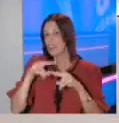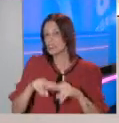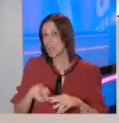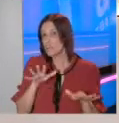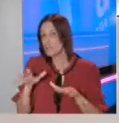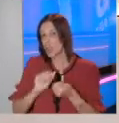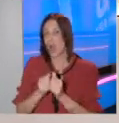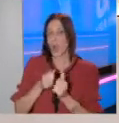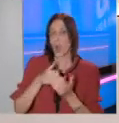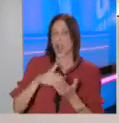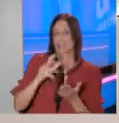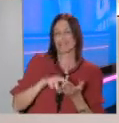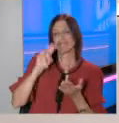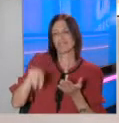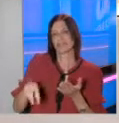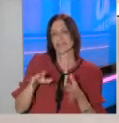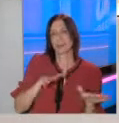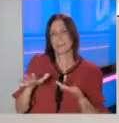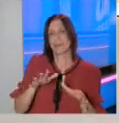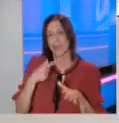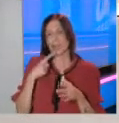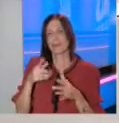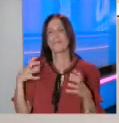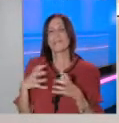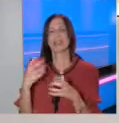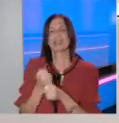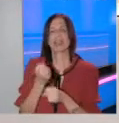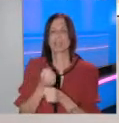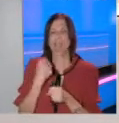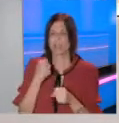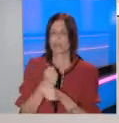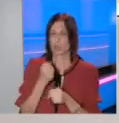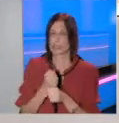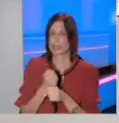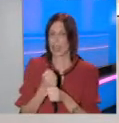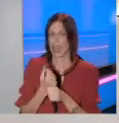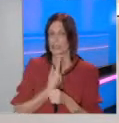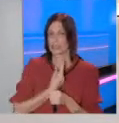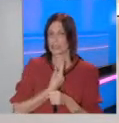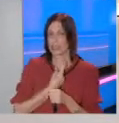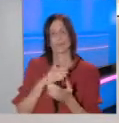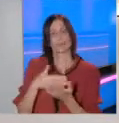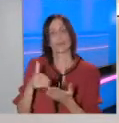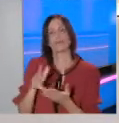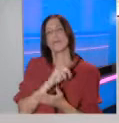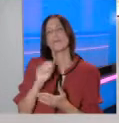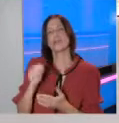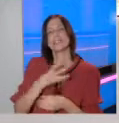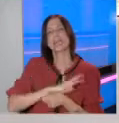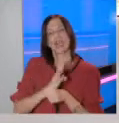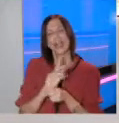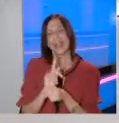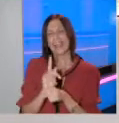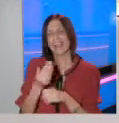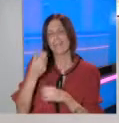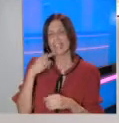בממשלה או לצאת מהממשלה, סקרים שמפלגת העבודה מריצה בינה לבין עצמה. אז ממשיכים בענייני הקורונה. אתם יודעים מה, רגע